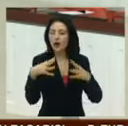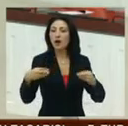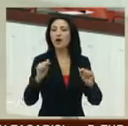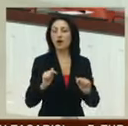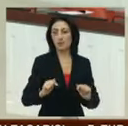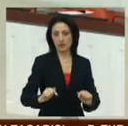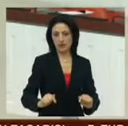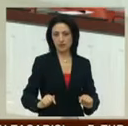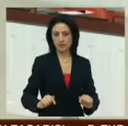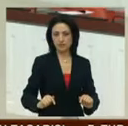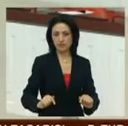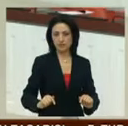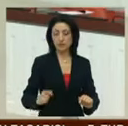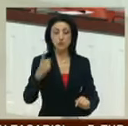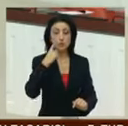Hükümeti